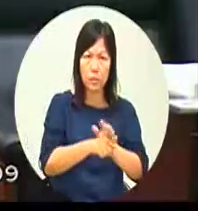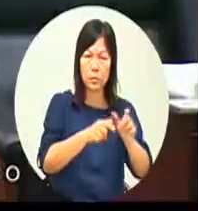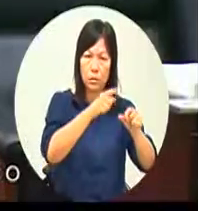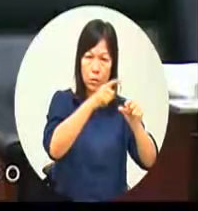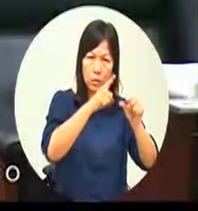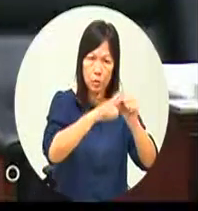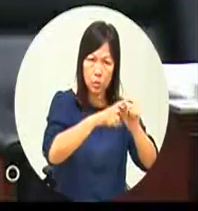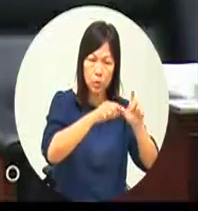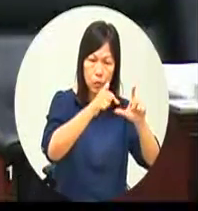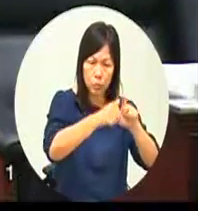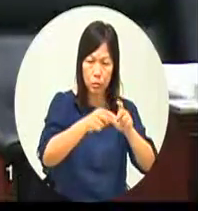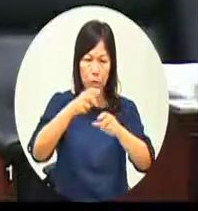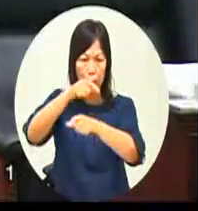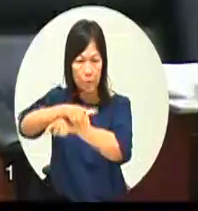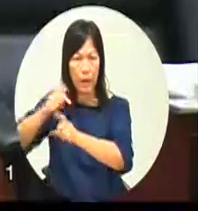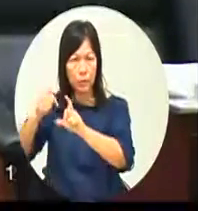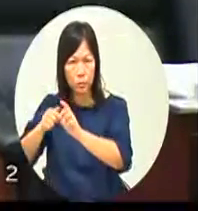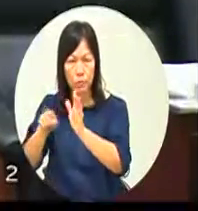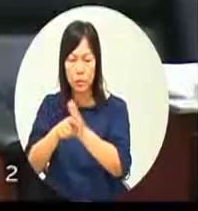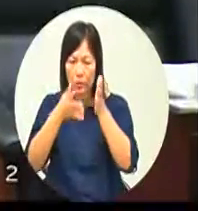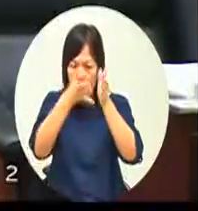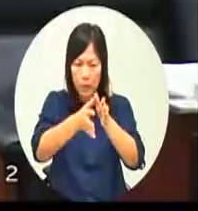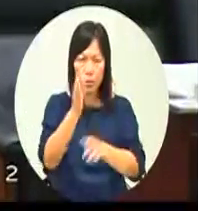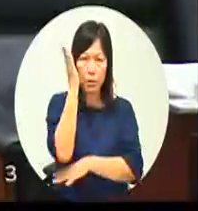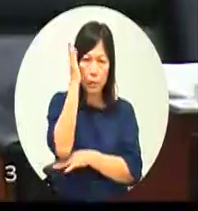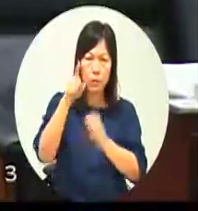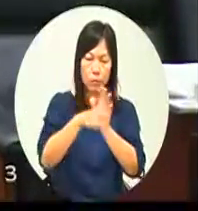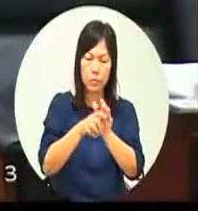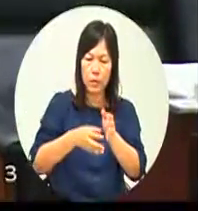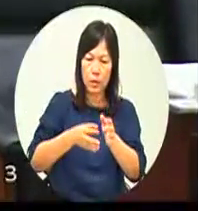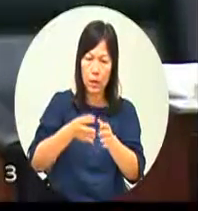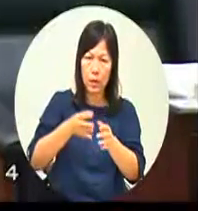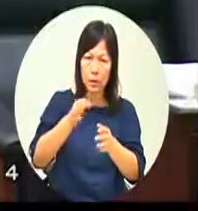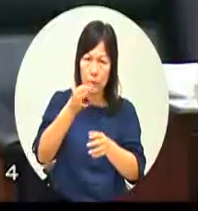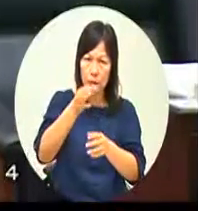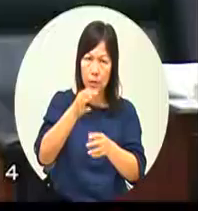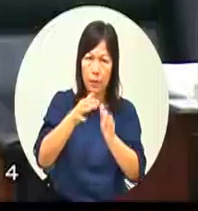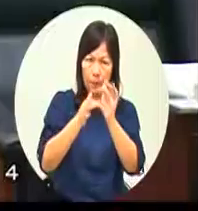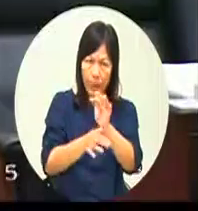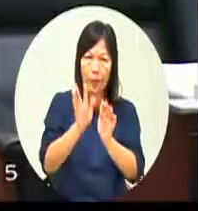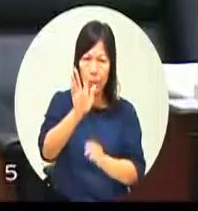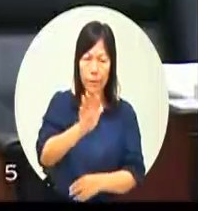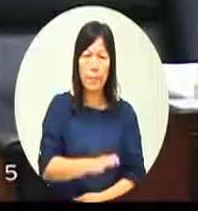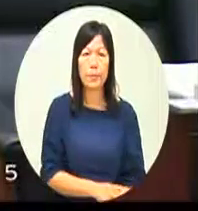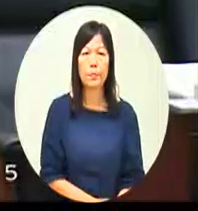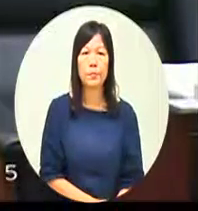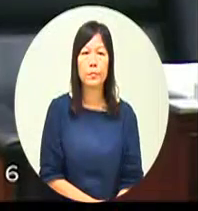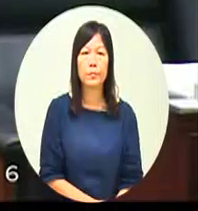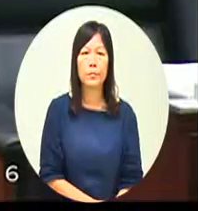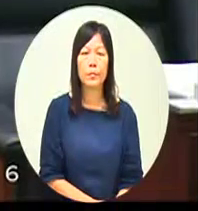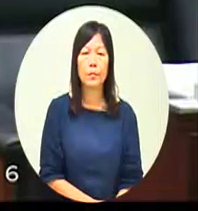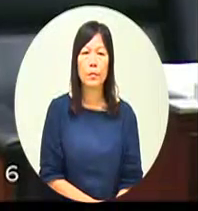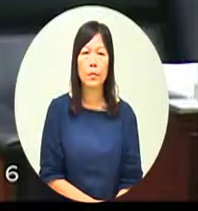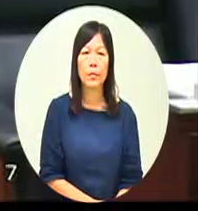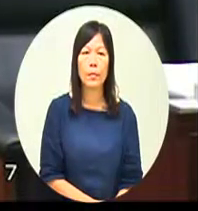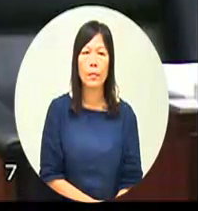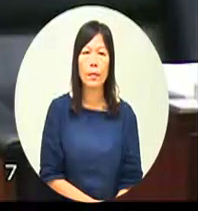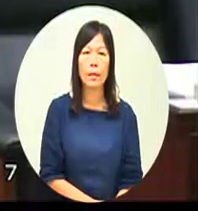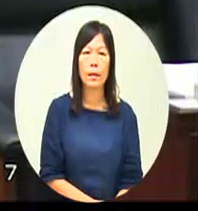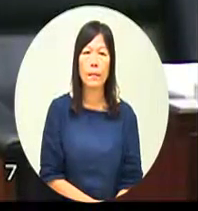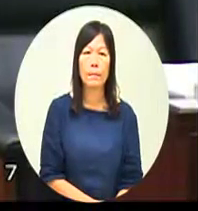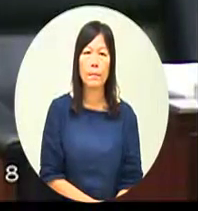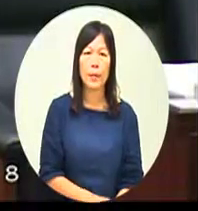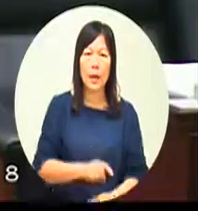南区公办公营的这个收费办法，所以是不是应该要把每哦，你这里